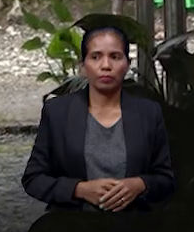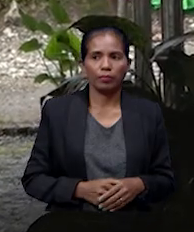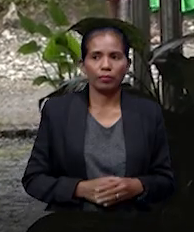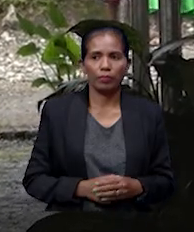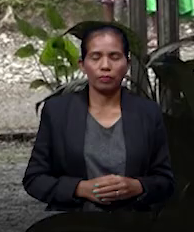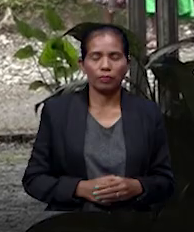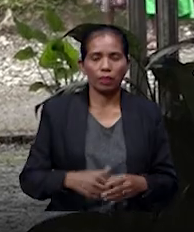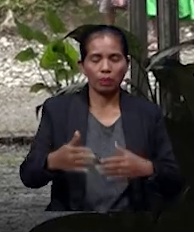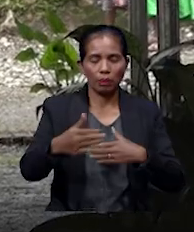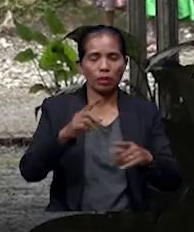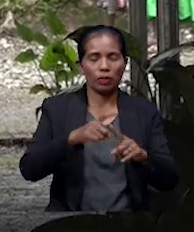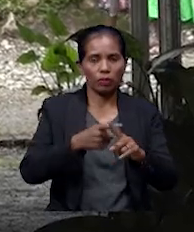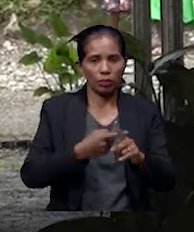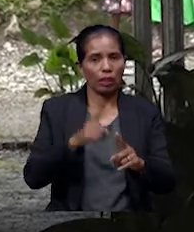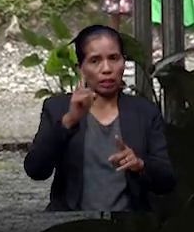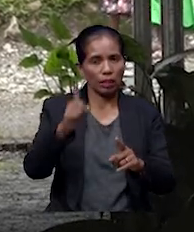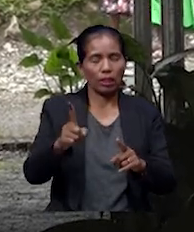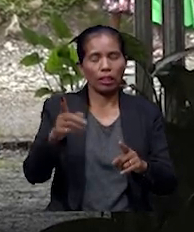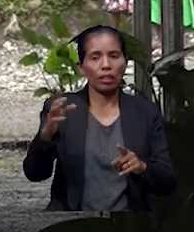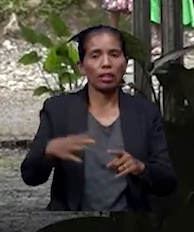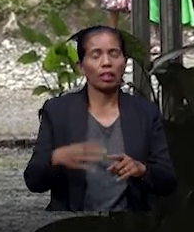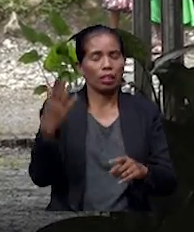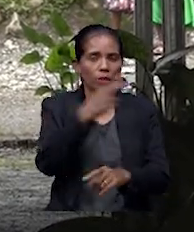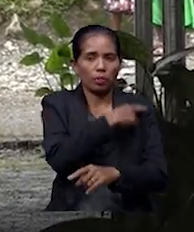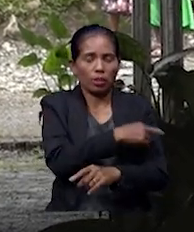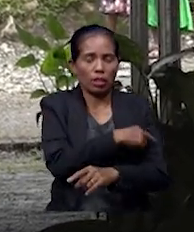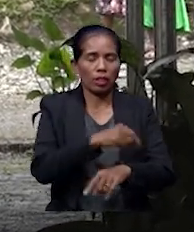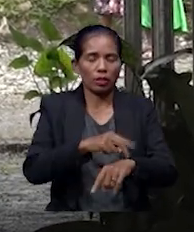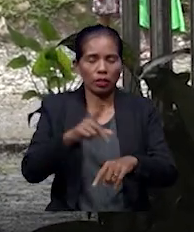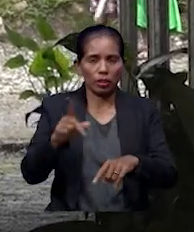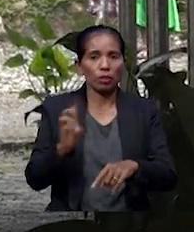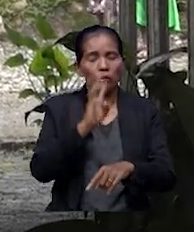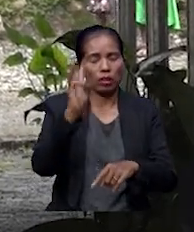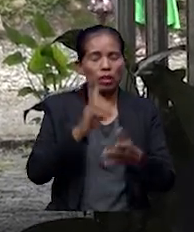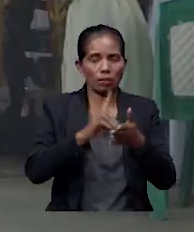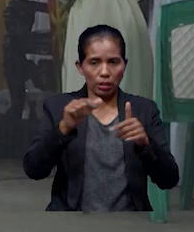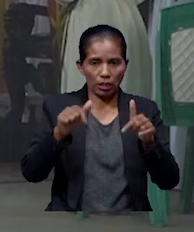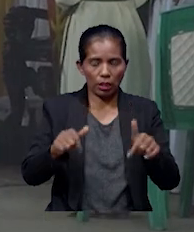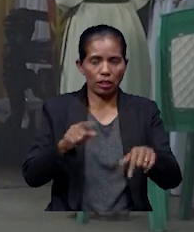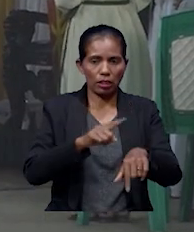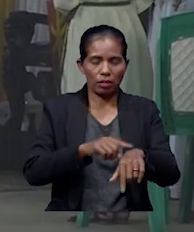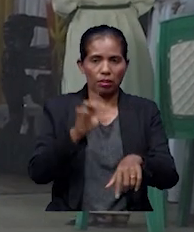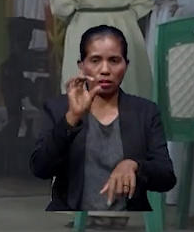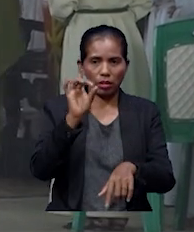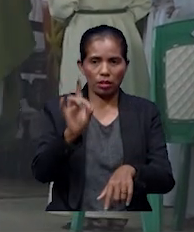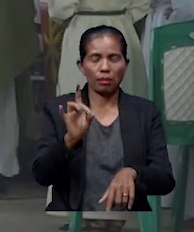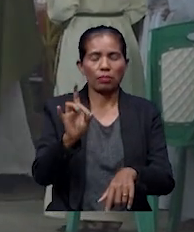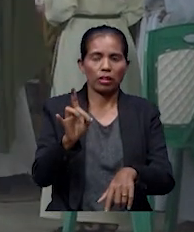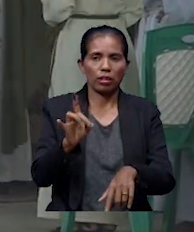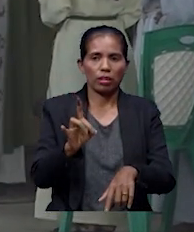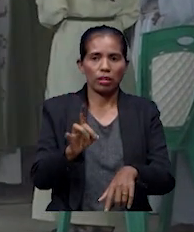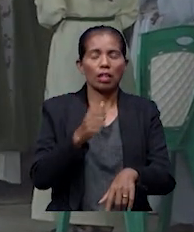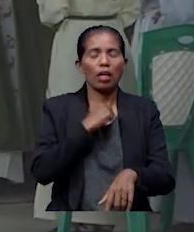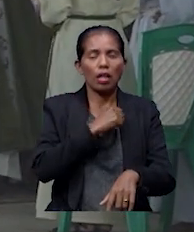Hafuin basic fulang ide halo tratamento saúde Hospital Nasional, kuarta semana ne, mais menos tuku walu ho balung oras Timor Leste, Dong Norberto